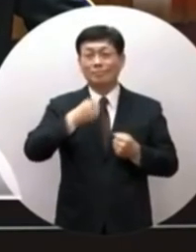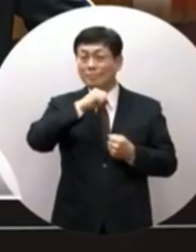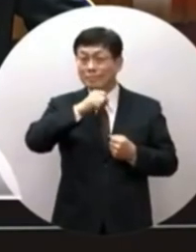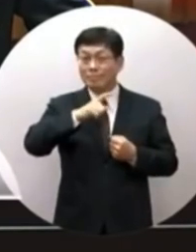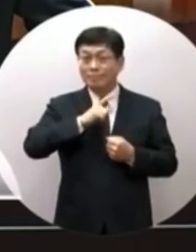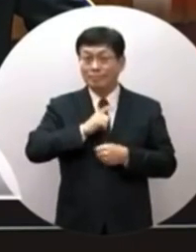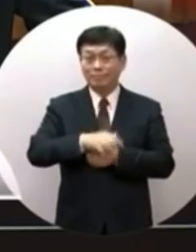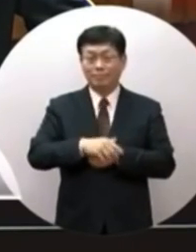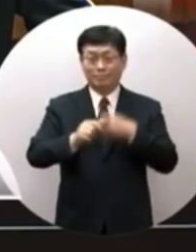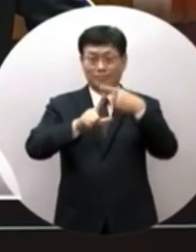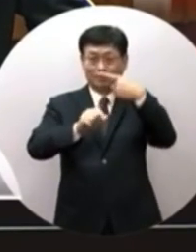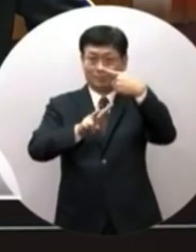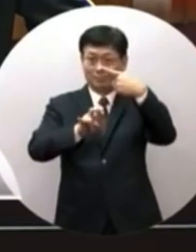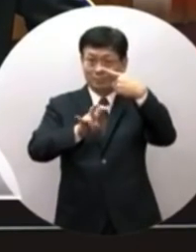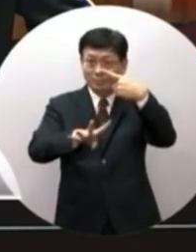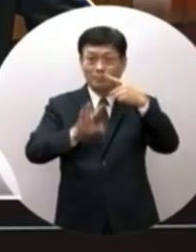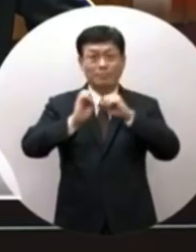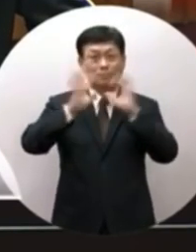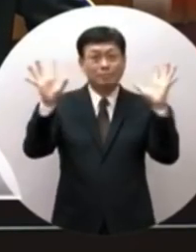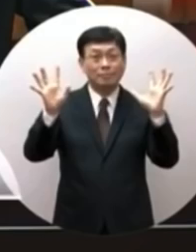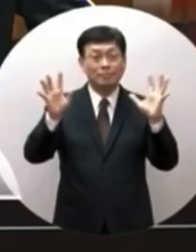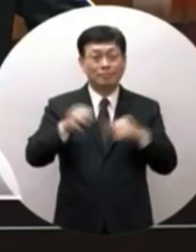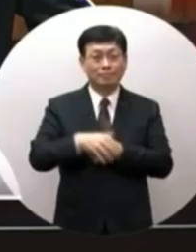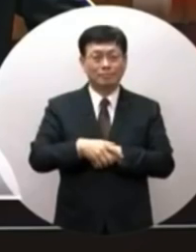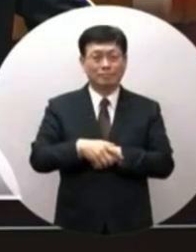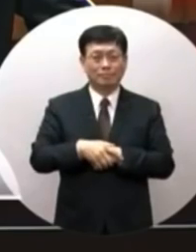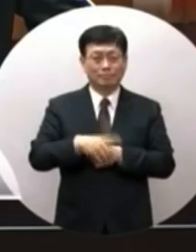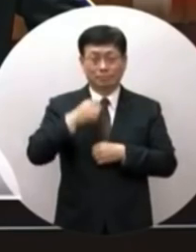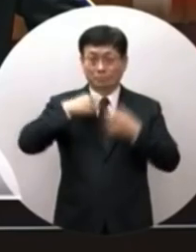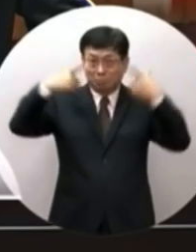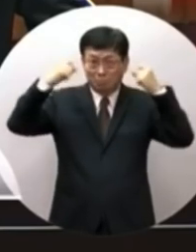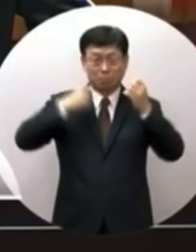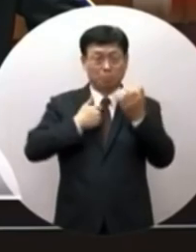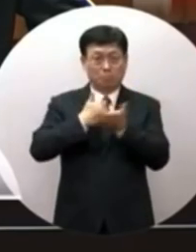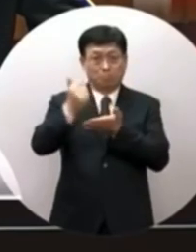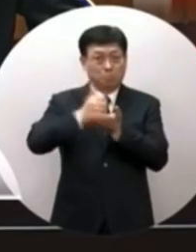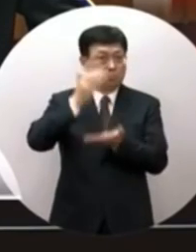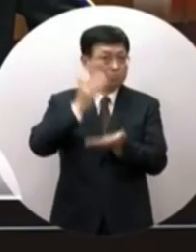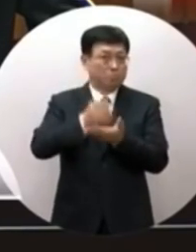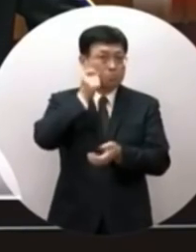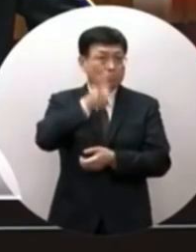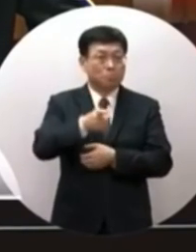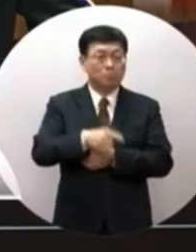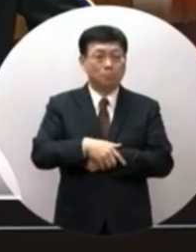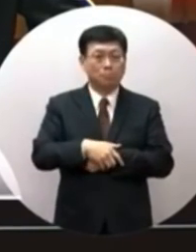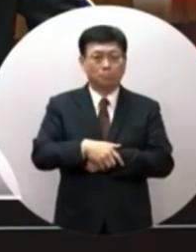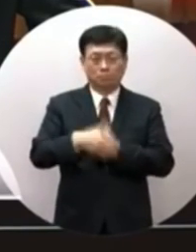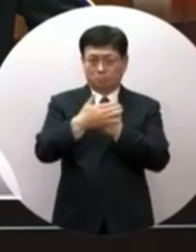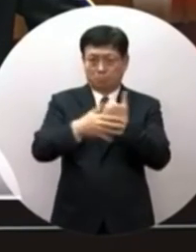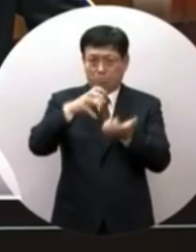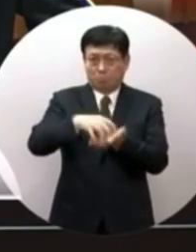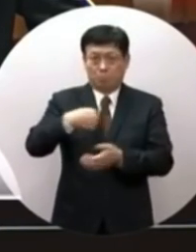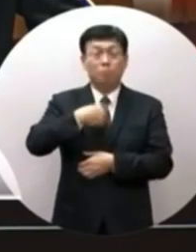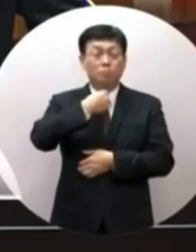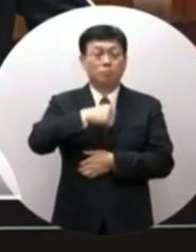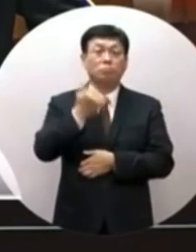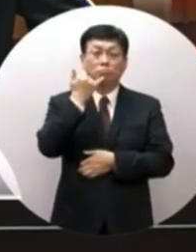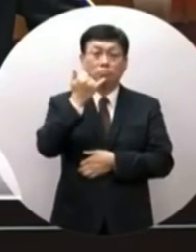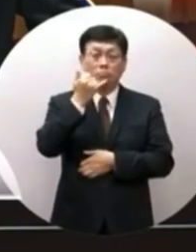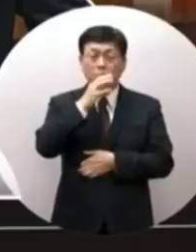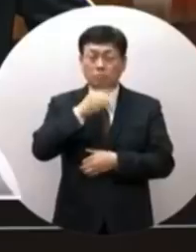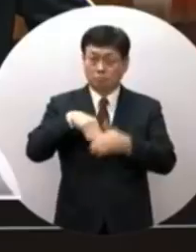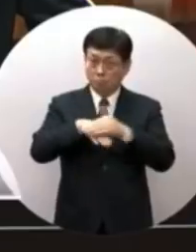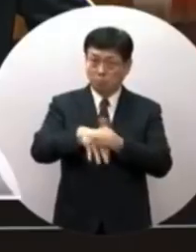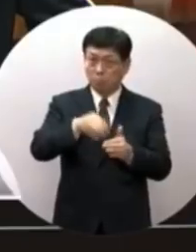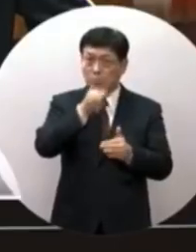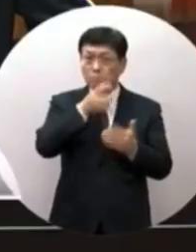湾1月24日宣布禁止口罩出口1个月，以确保台湾有足够的